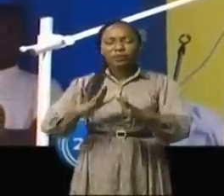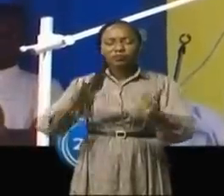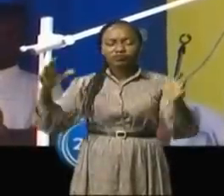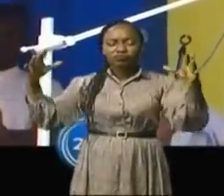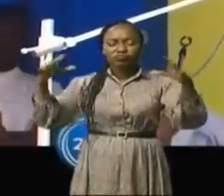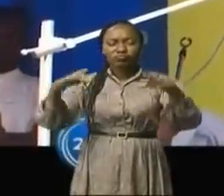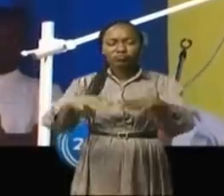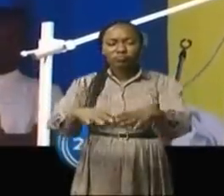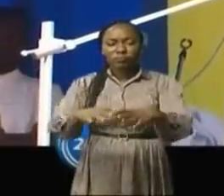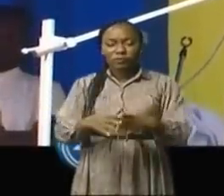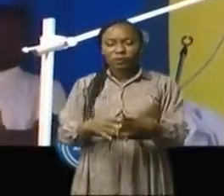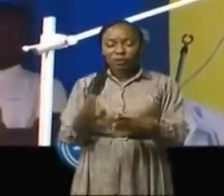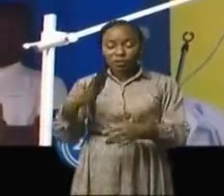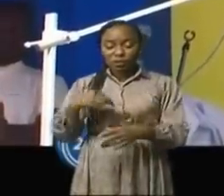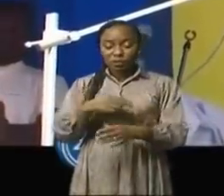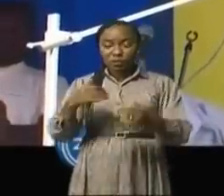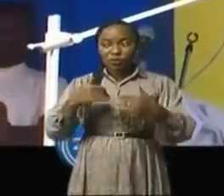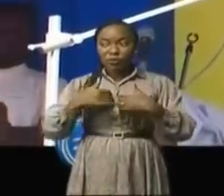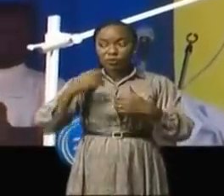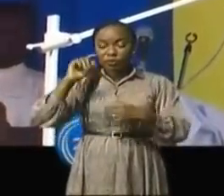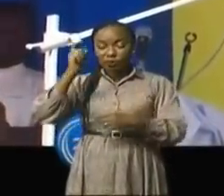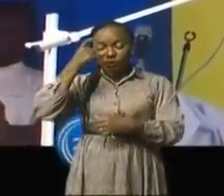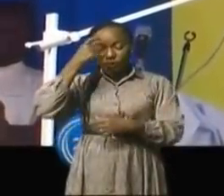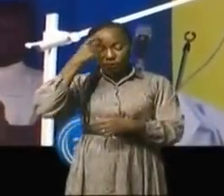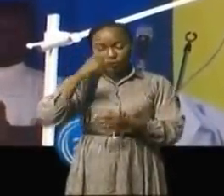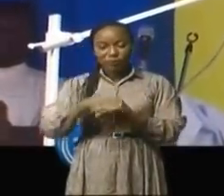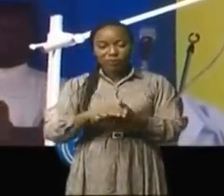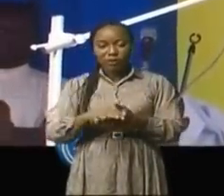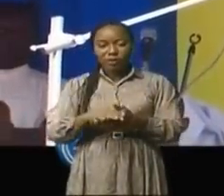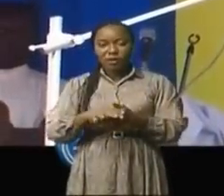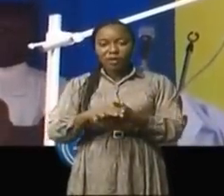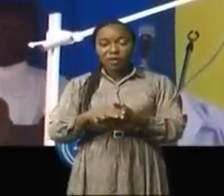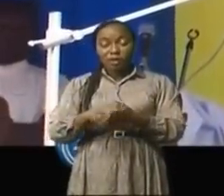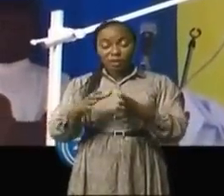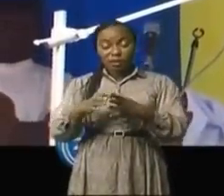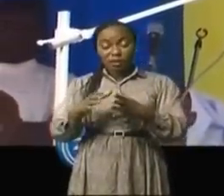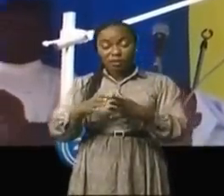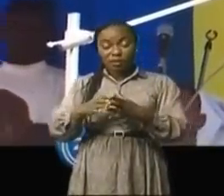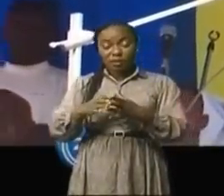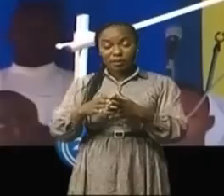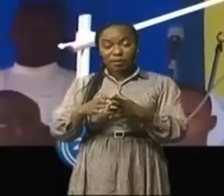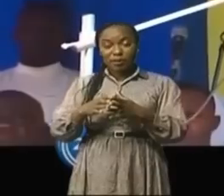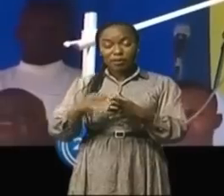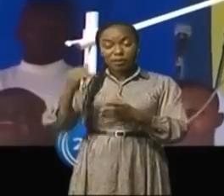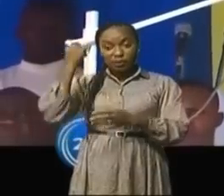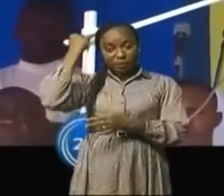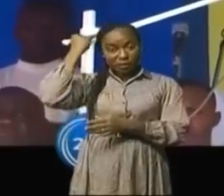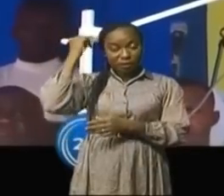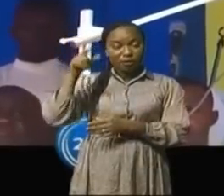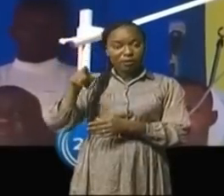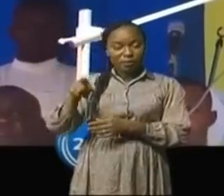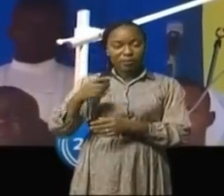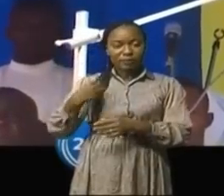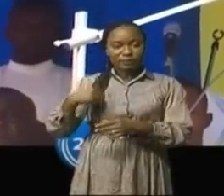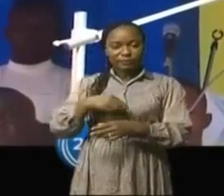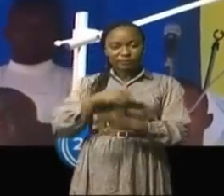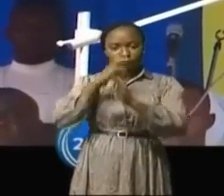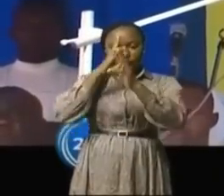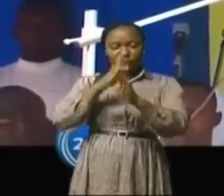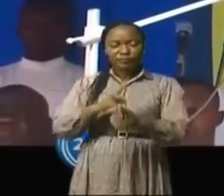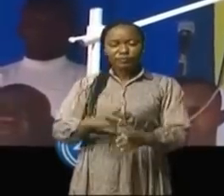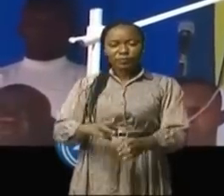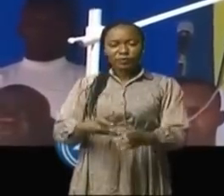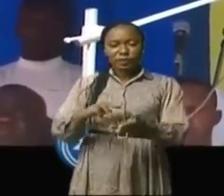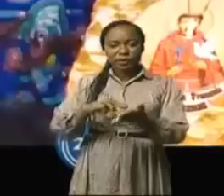avons tous le devoir de mémoire envers Patrice Emery Lumumba. Et la manière de l'honorer,